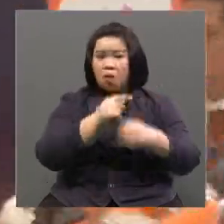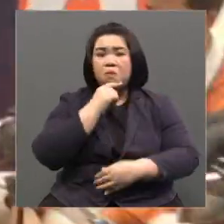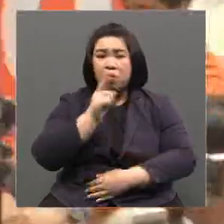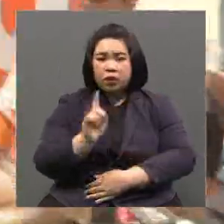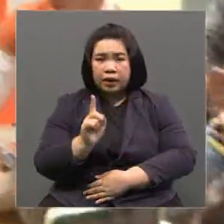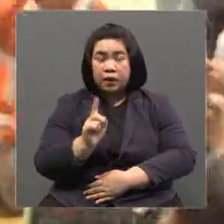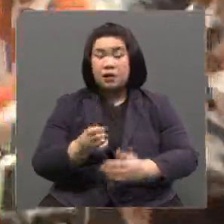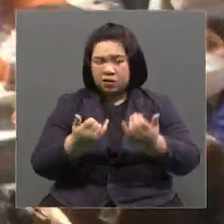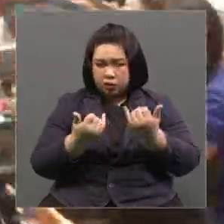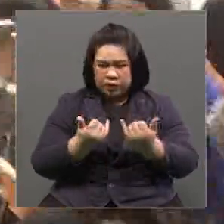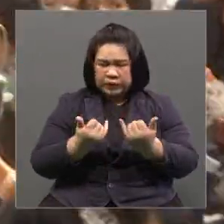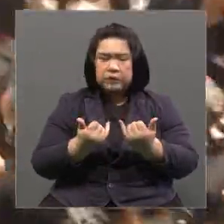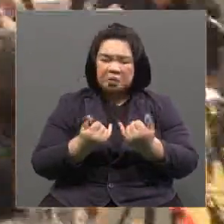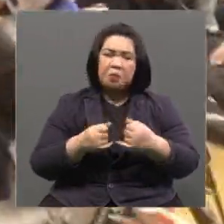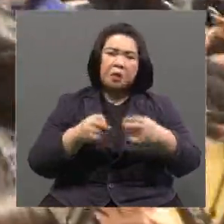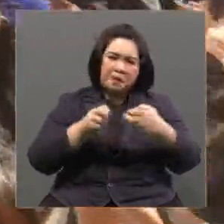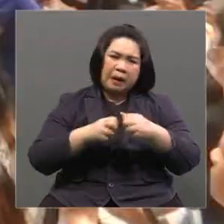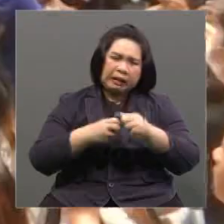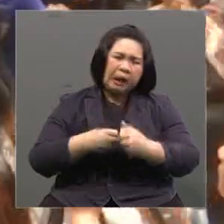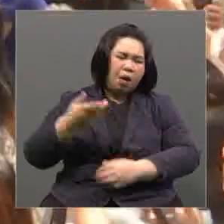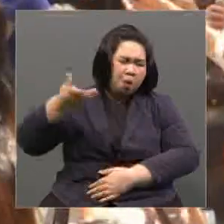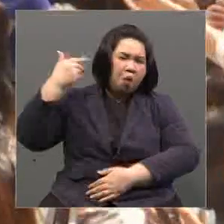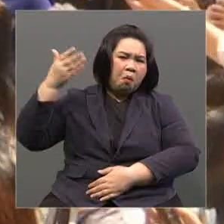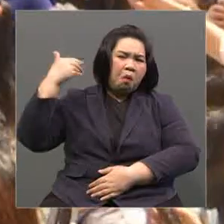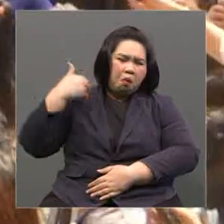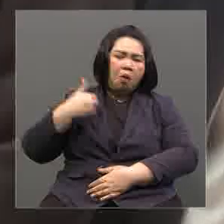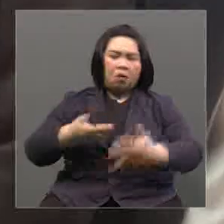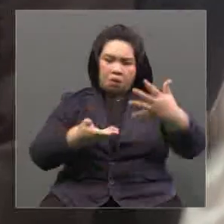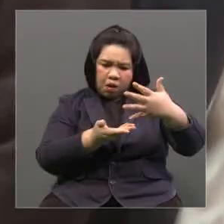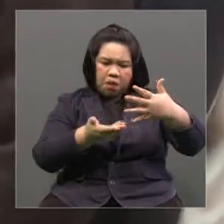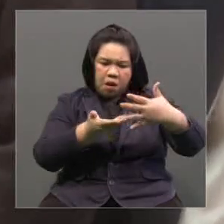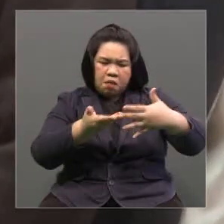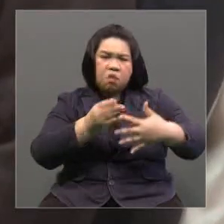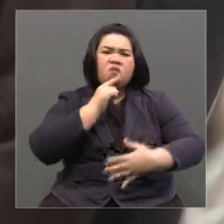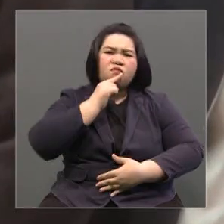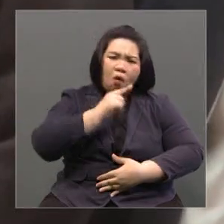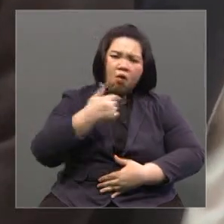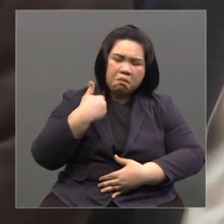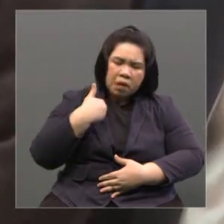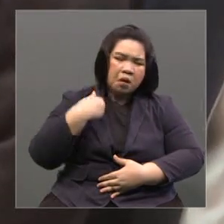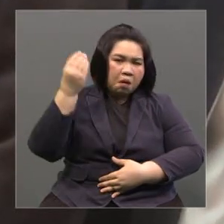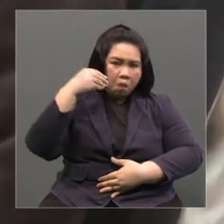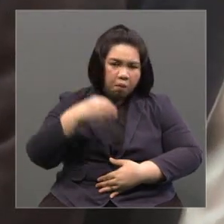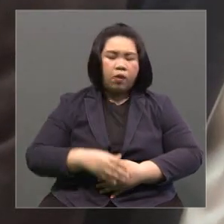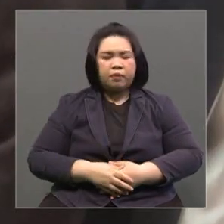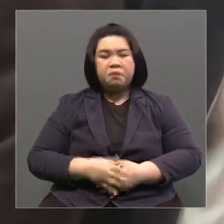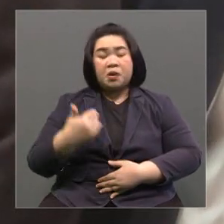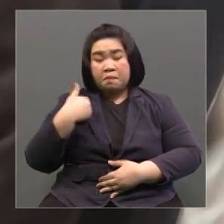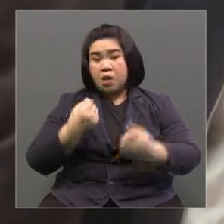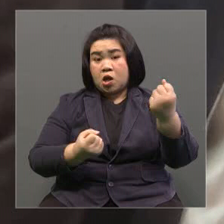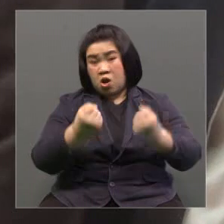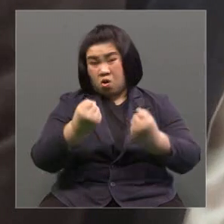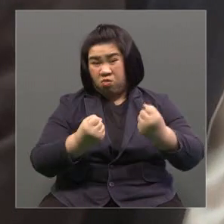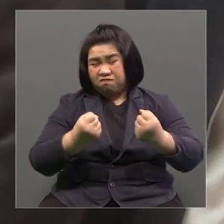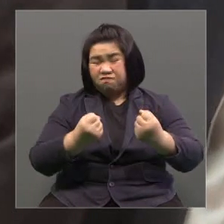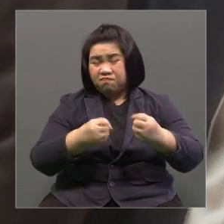อกนะครับว่าที่ผ่านมานั้นร้องเรียนมาทุกกระบวนการและพยายามดึงผู้ประกอบการที่เป็นสมาชิกกว่า 400,000 คันเนี่ย